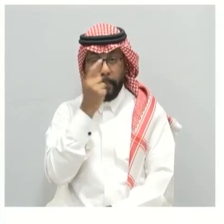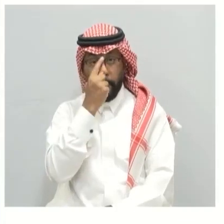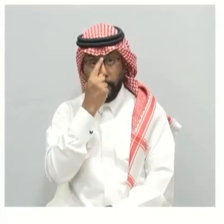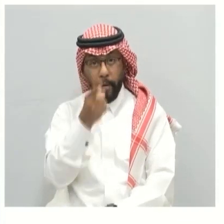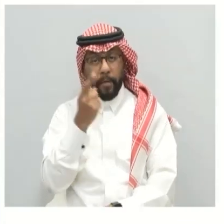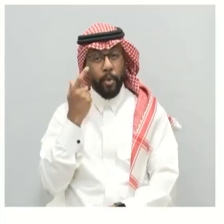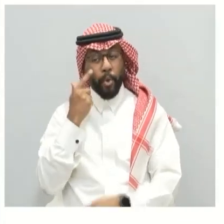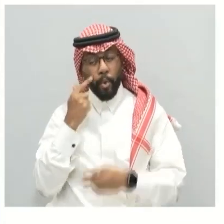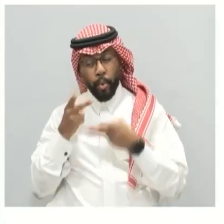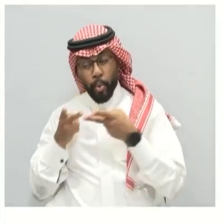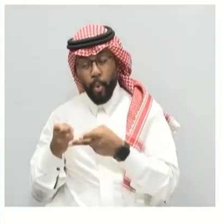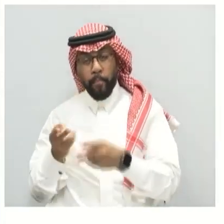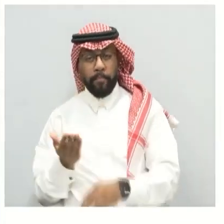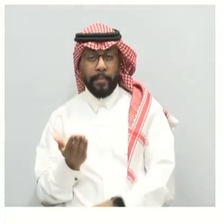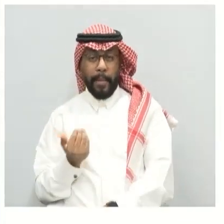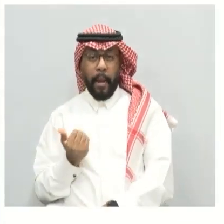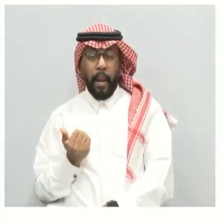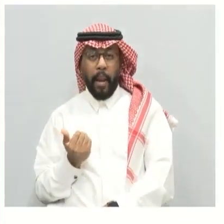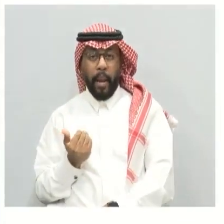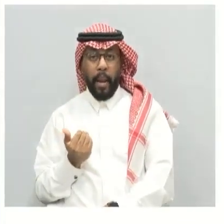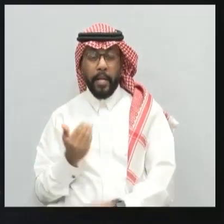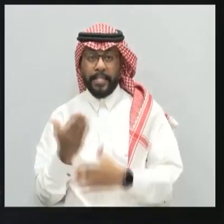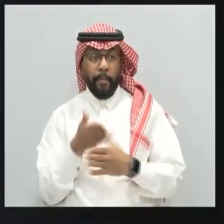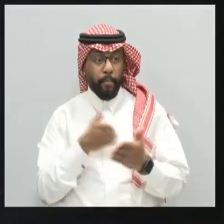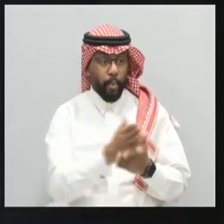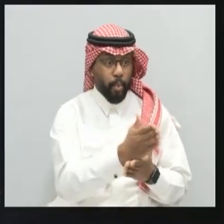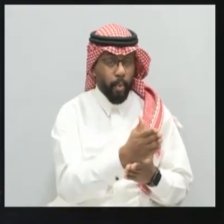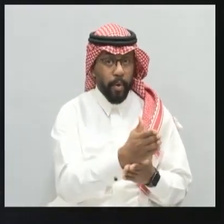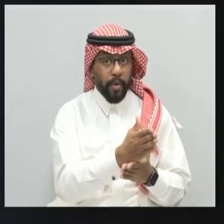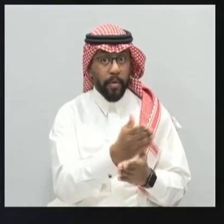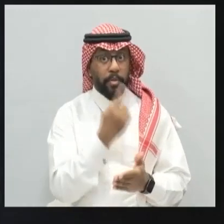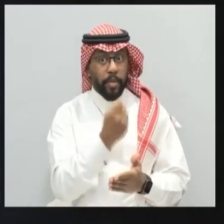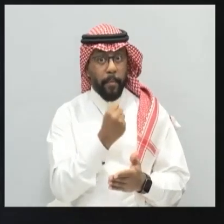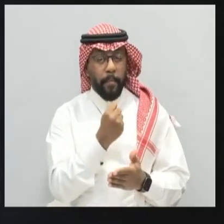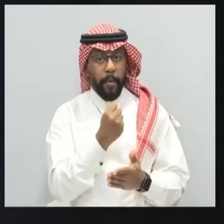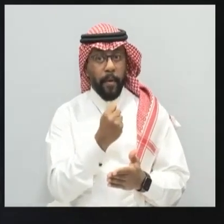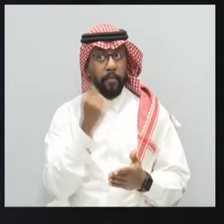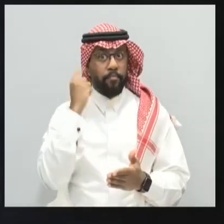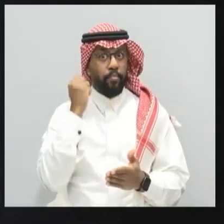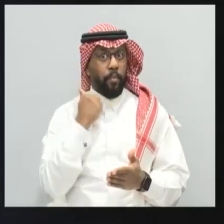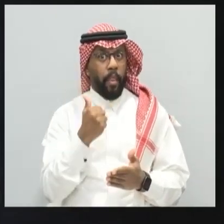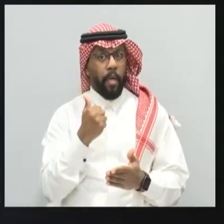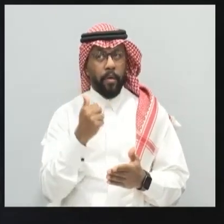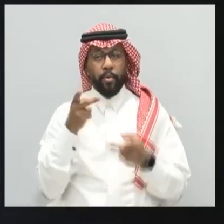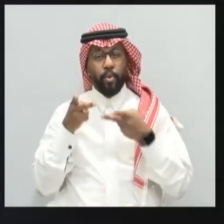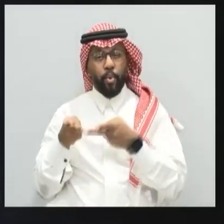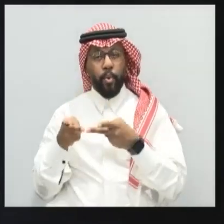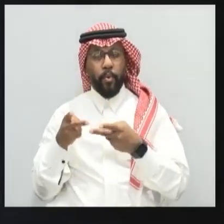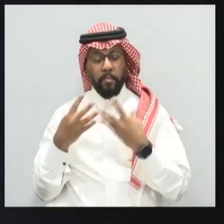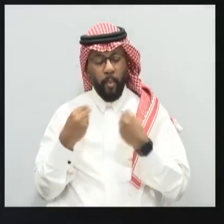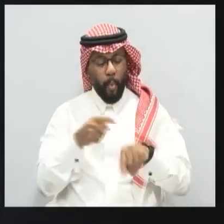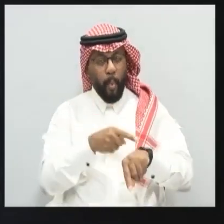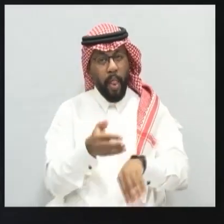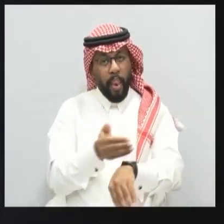النوم مبكرا لان ذلك سيساعد اولا في ذهابك مبكرا ثانيا سيكون حضورك الذهني بشكل افضل وبالتالي